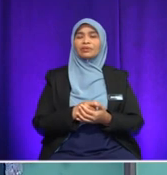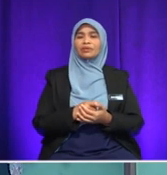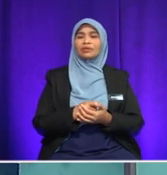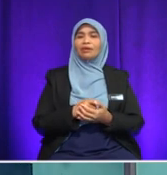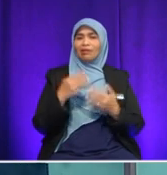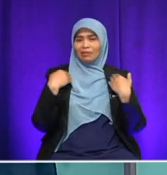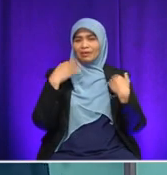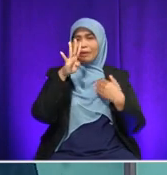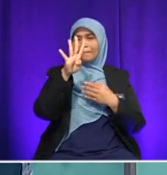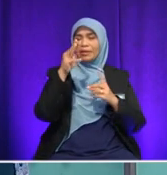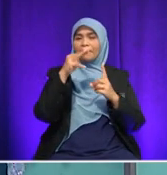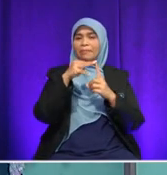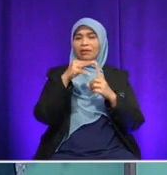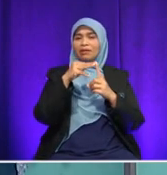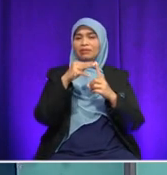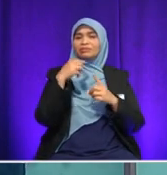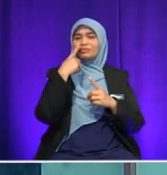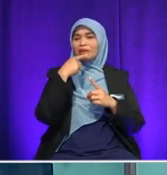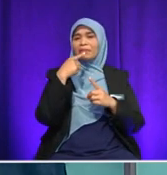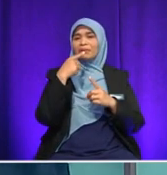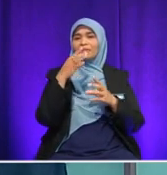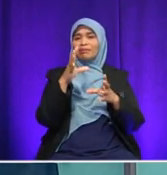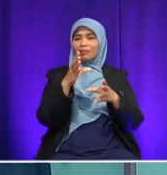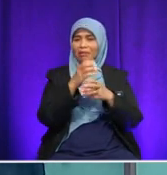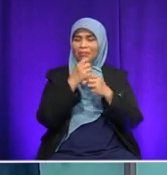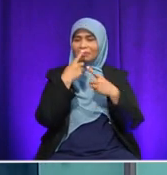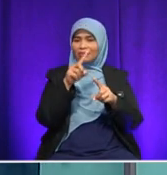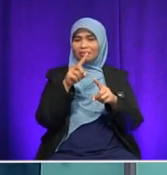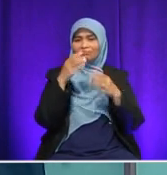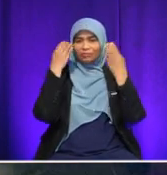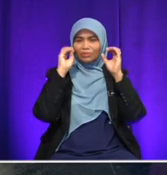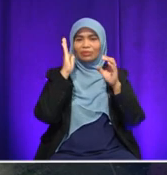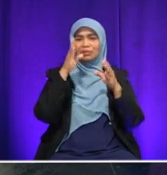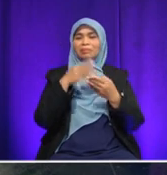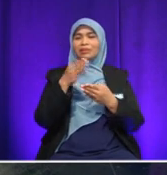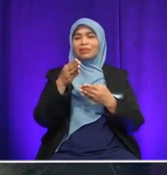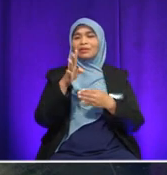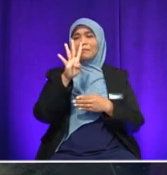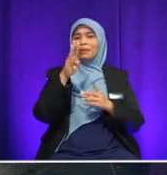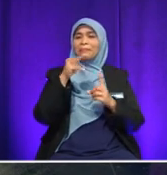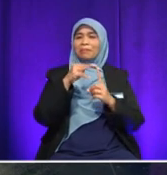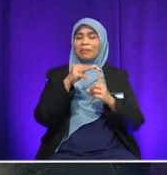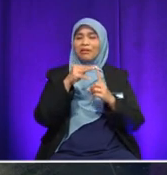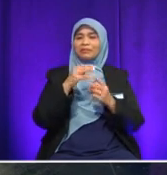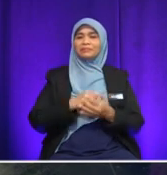memperuntukkan 4 markah. Siapa boleh jawab, cikgu bagi 4 markah? Oh, banyak. Okey, silakan. Suhaili.